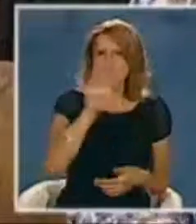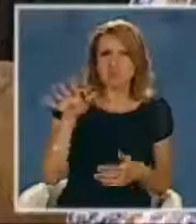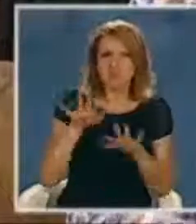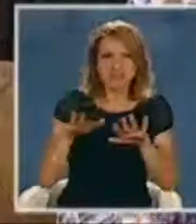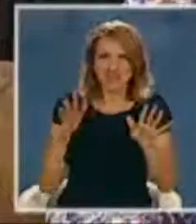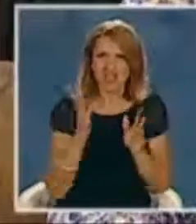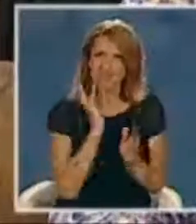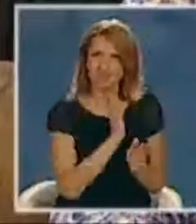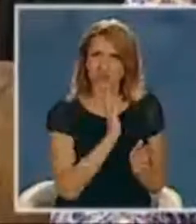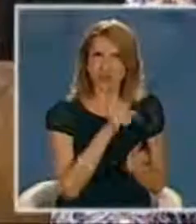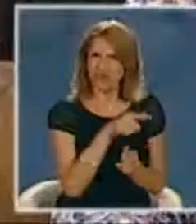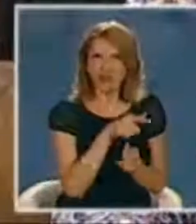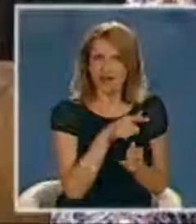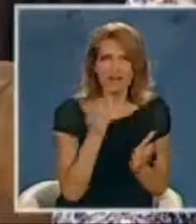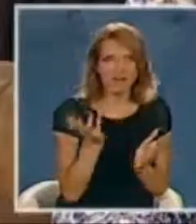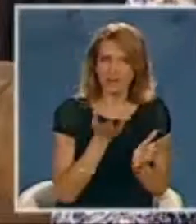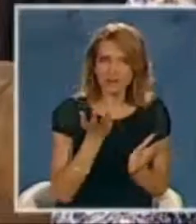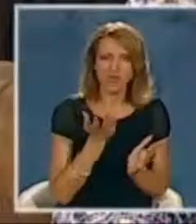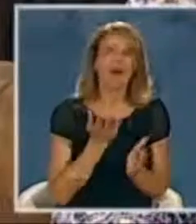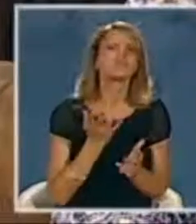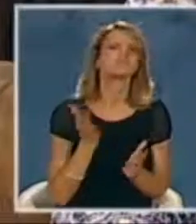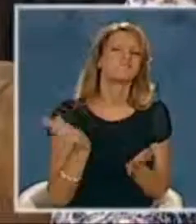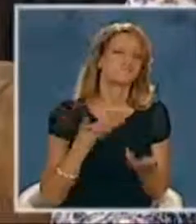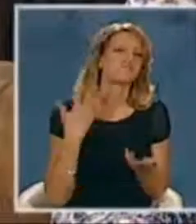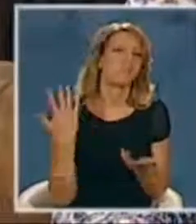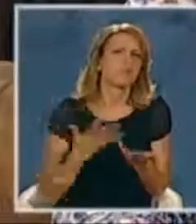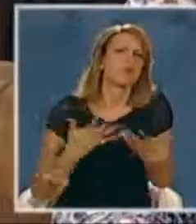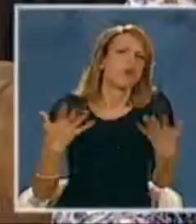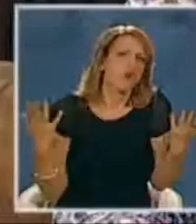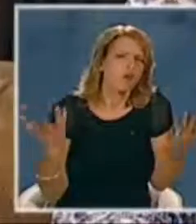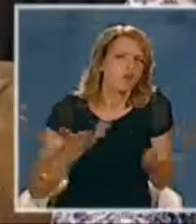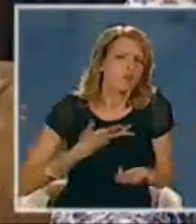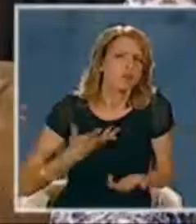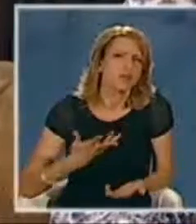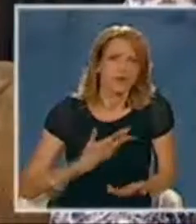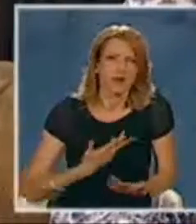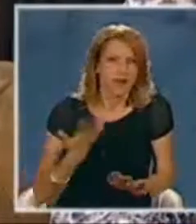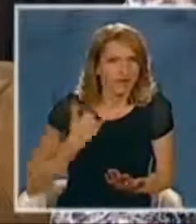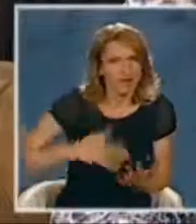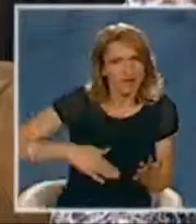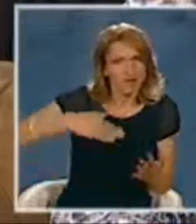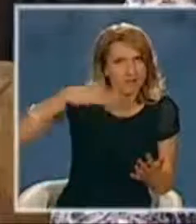подигравки? Да, търпял да, ли си подобни ужасно неща? Ужасно много, да. И в интерес на истината,